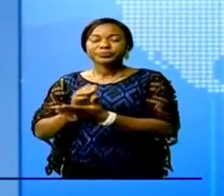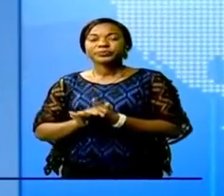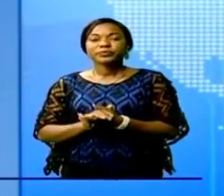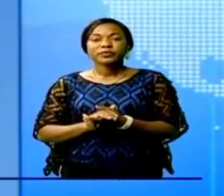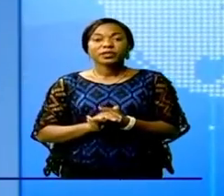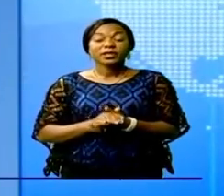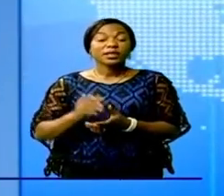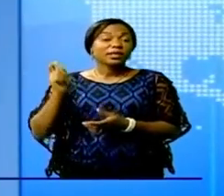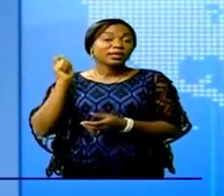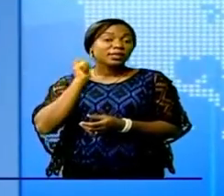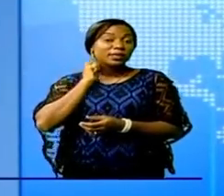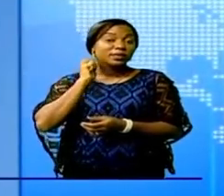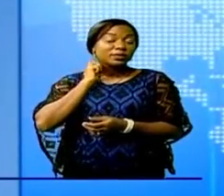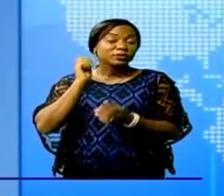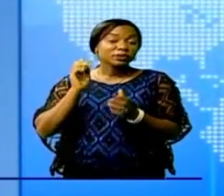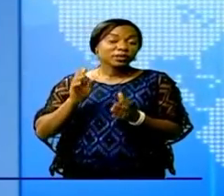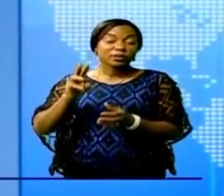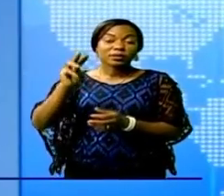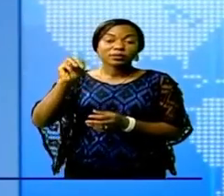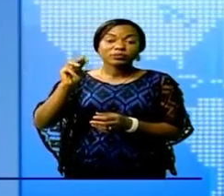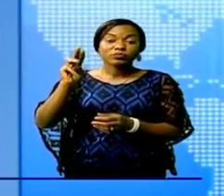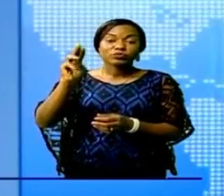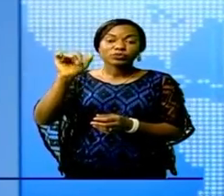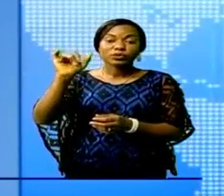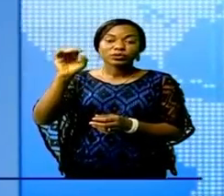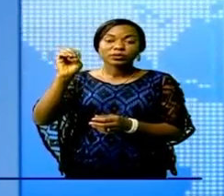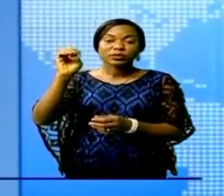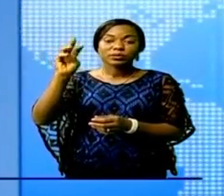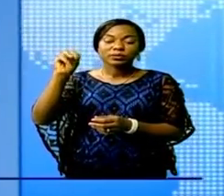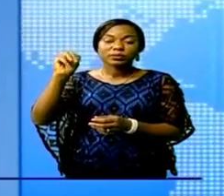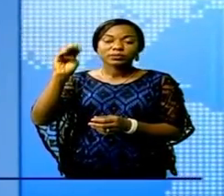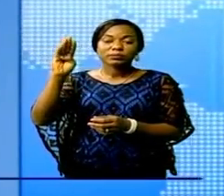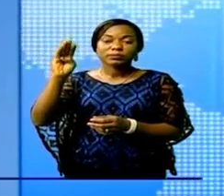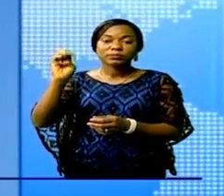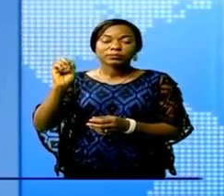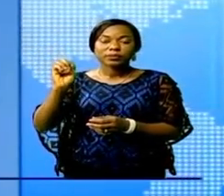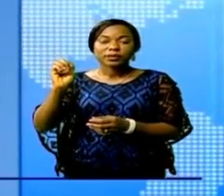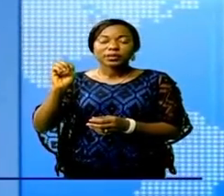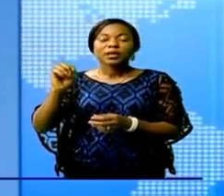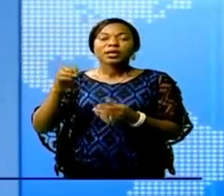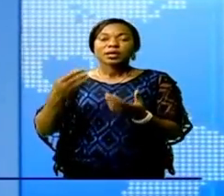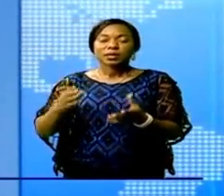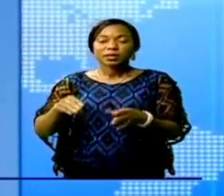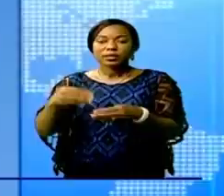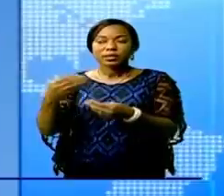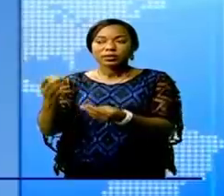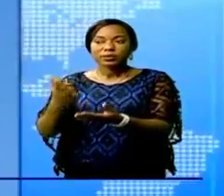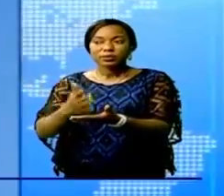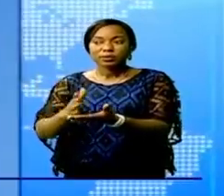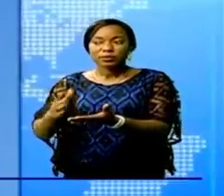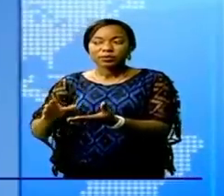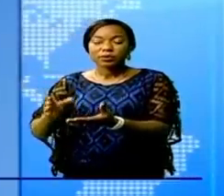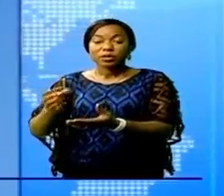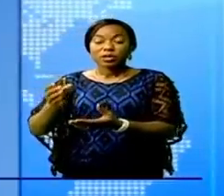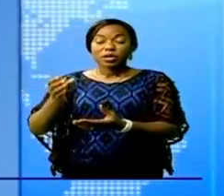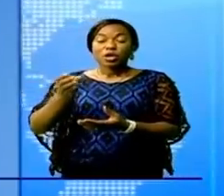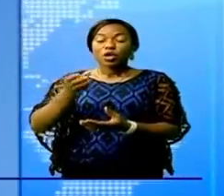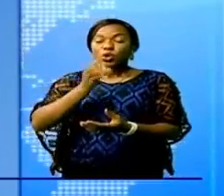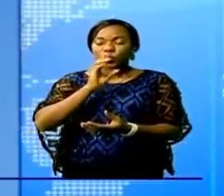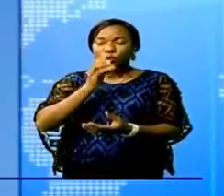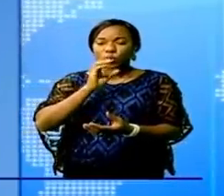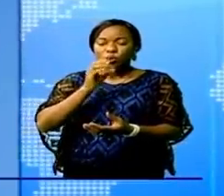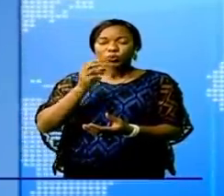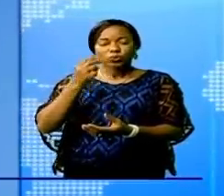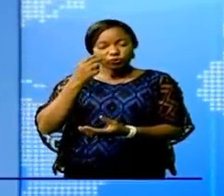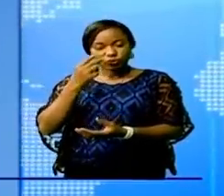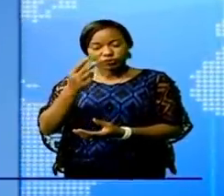Le docteur Mouyembe a procédé au lancement de réseaux de distribution d'eau. De quoi il s'agit? La